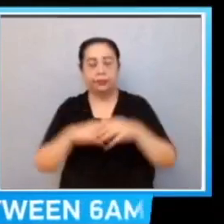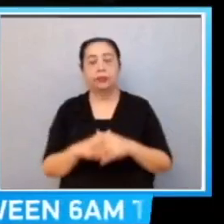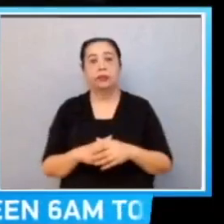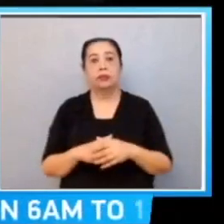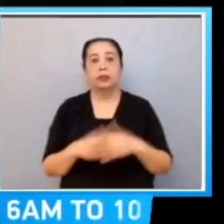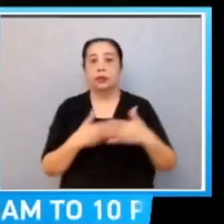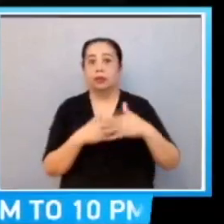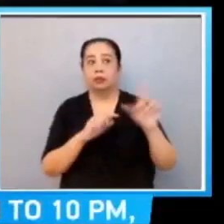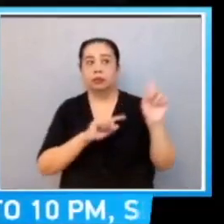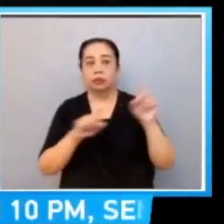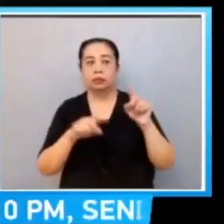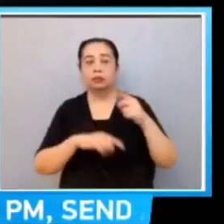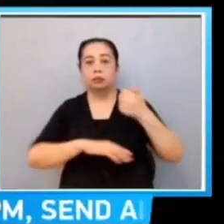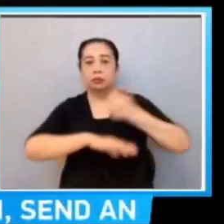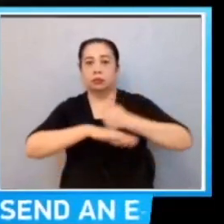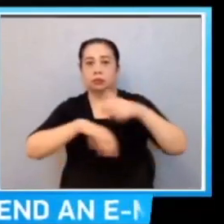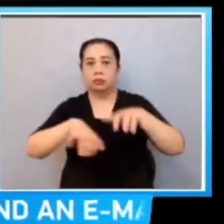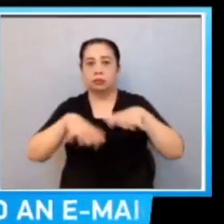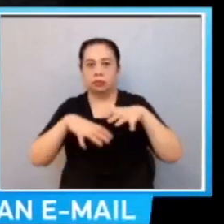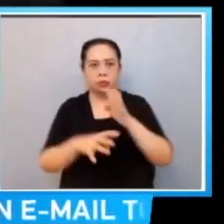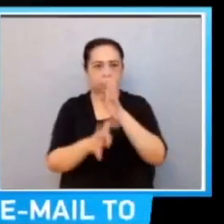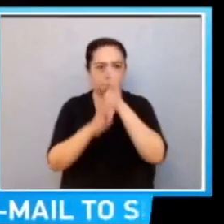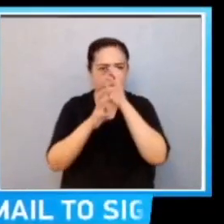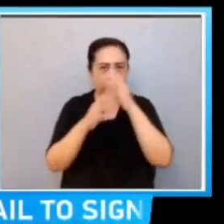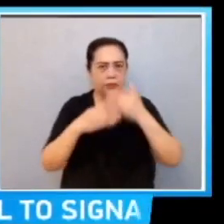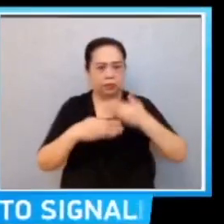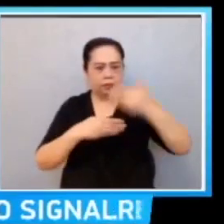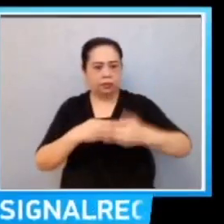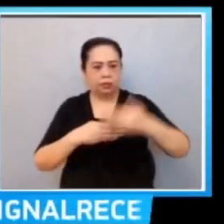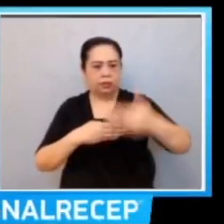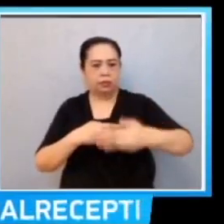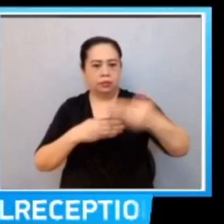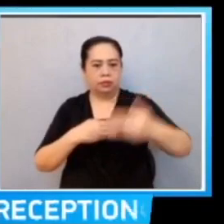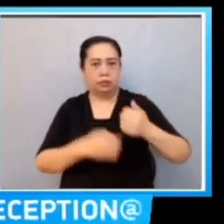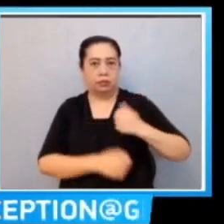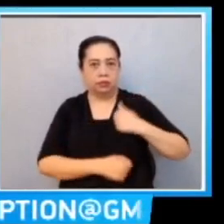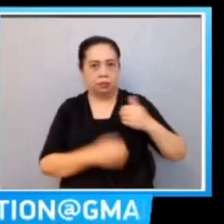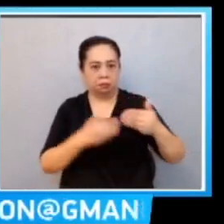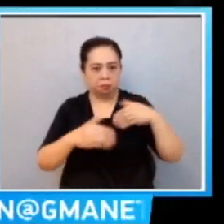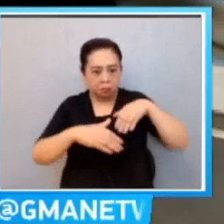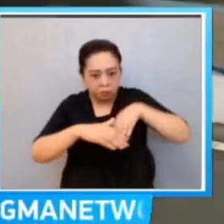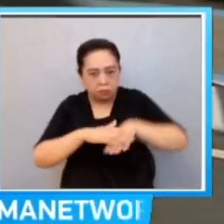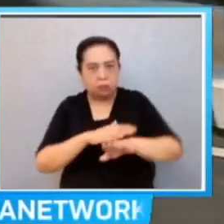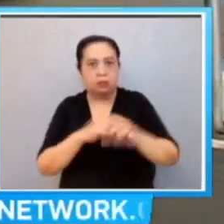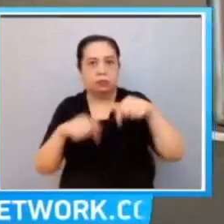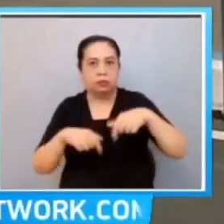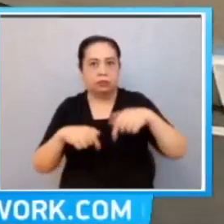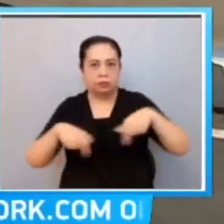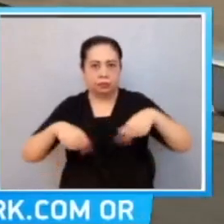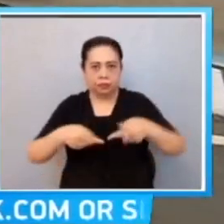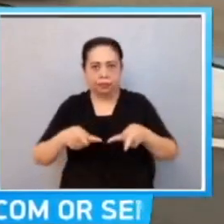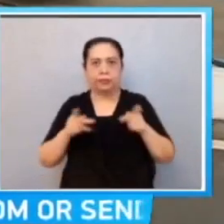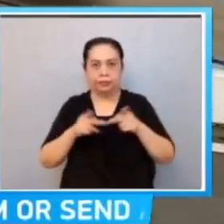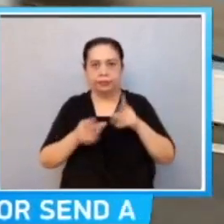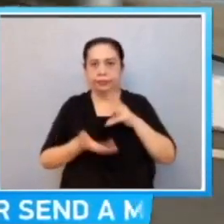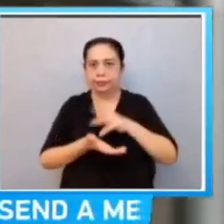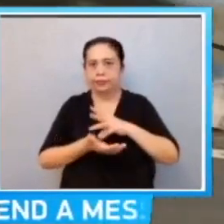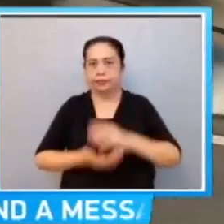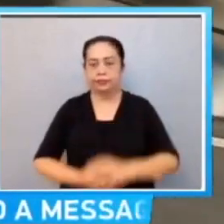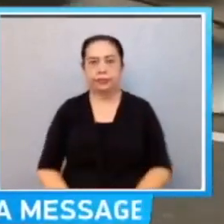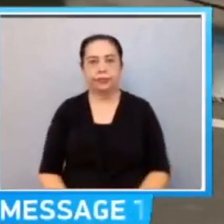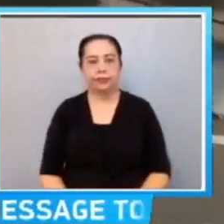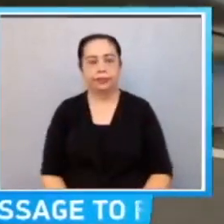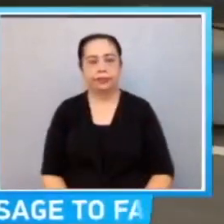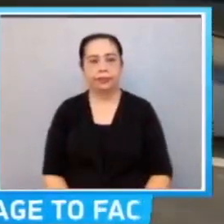may mahigpiting seguridad, may mga layers ng pulis tayo nakita bago makarating dito sa ating kinaroroonan.